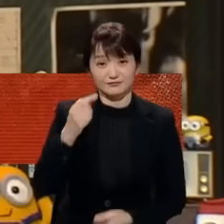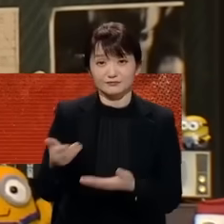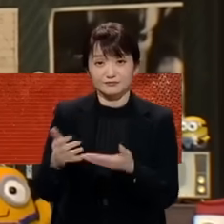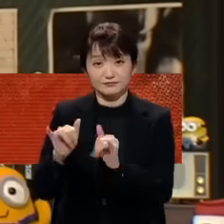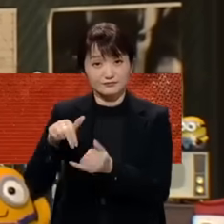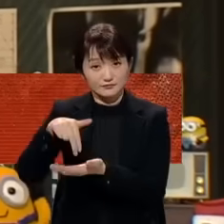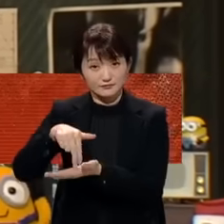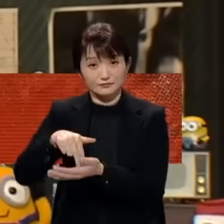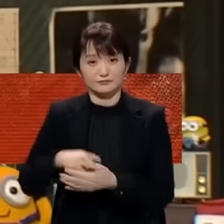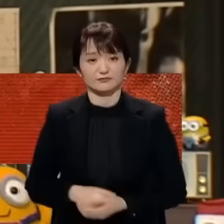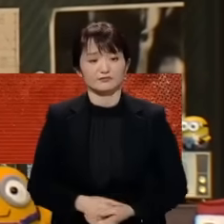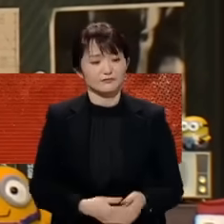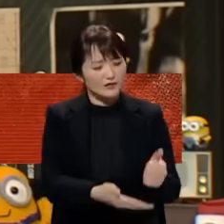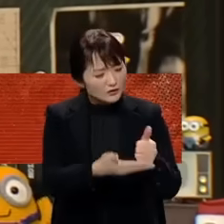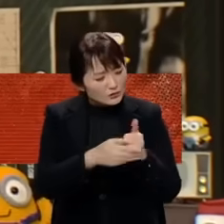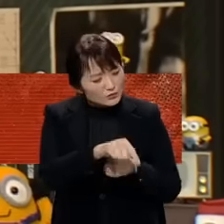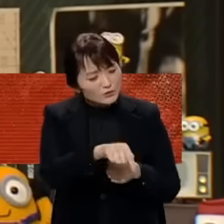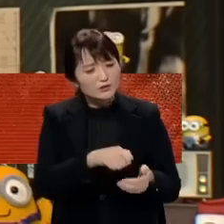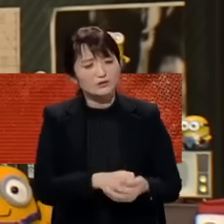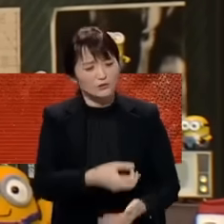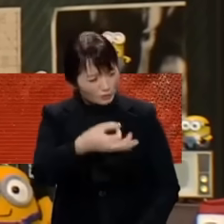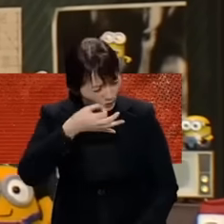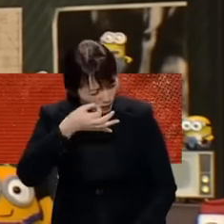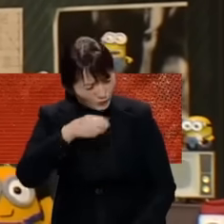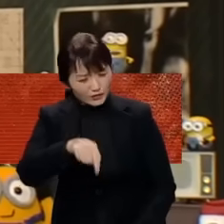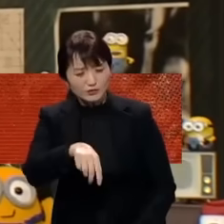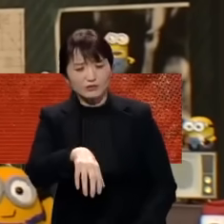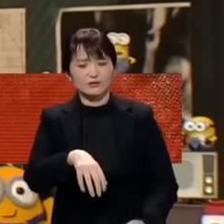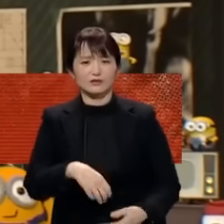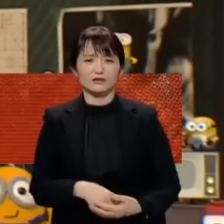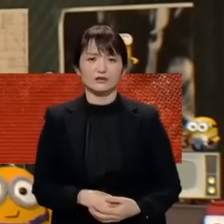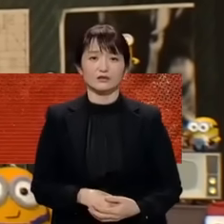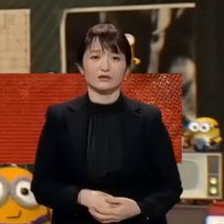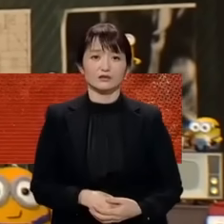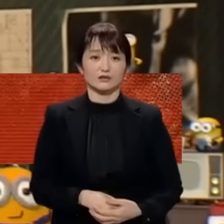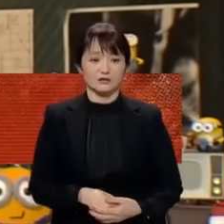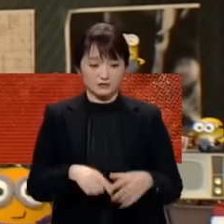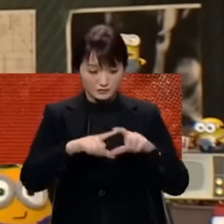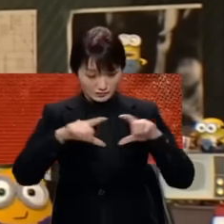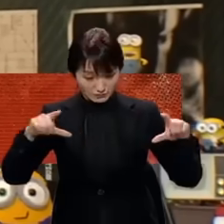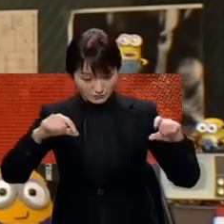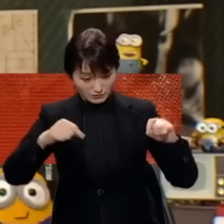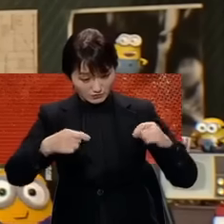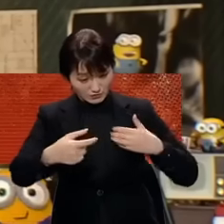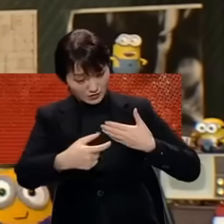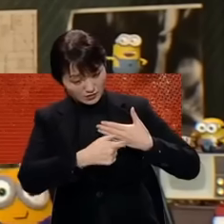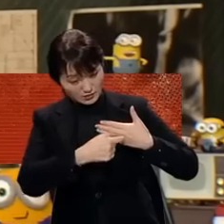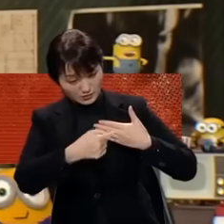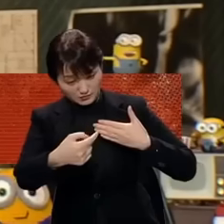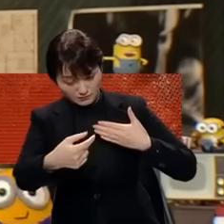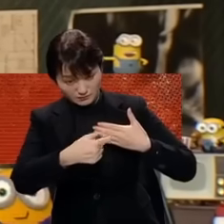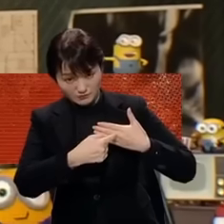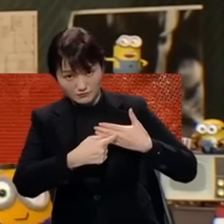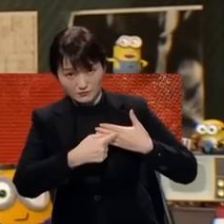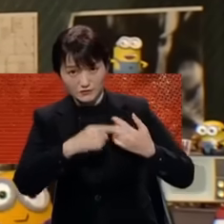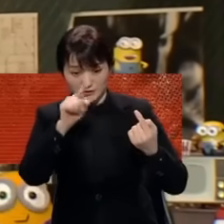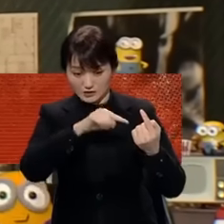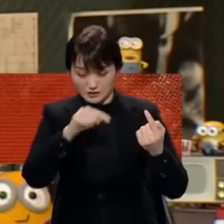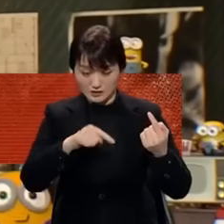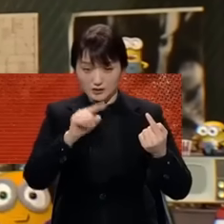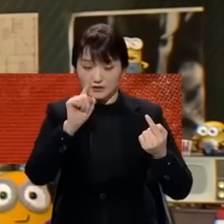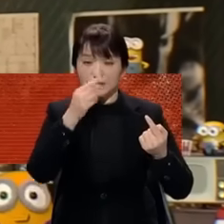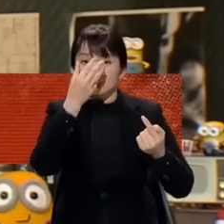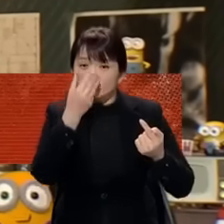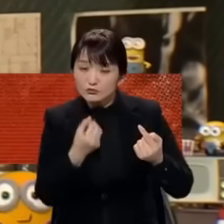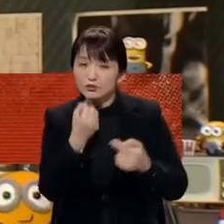직원 손님 여기 좀 보세요 여기 어 분명히 적혀 있잖아요 1인 1음료 이게